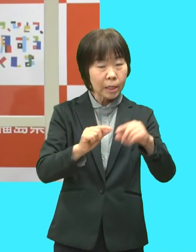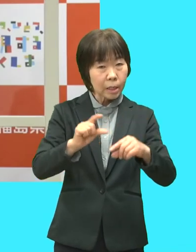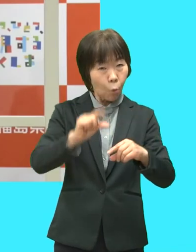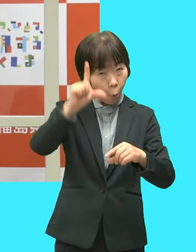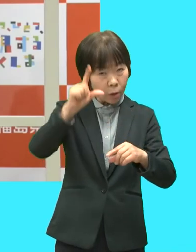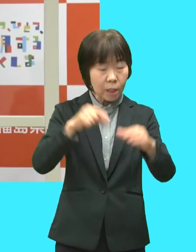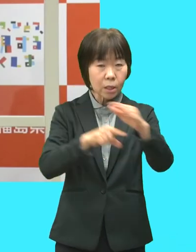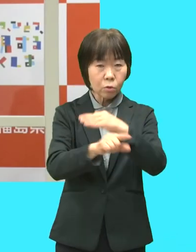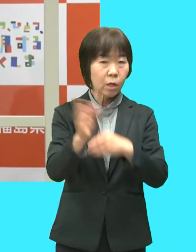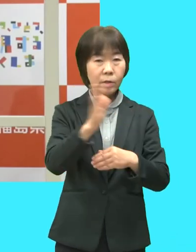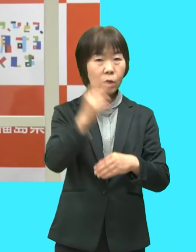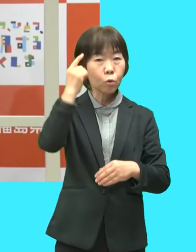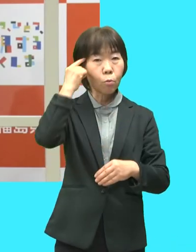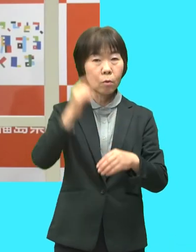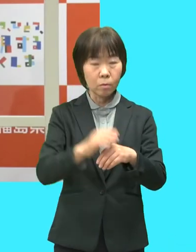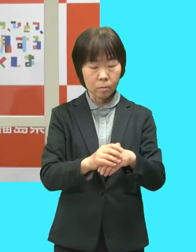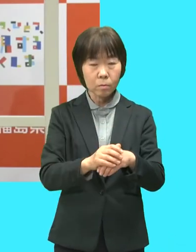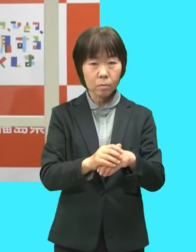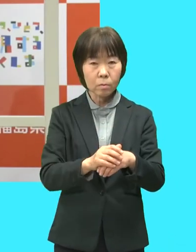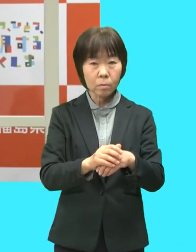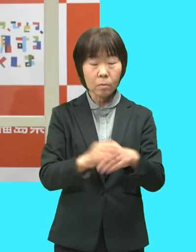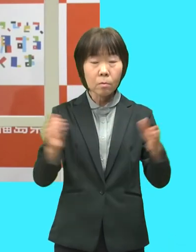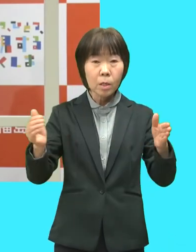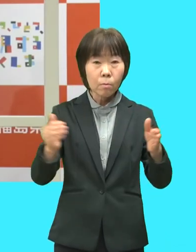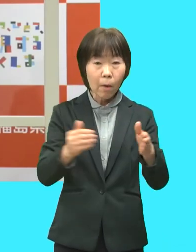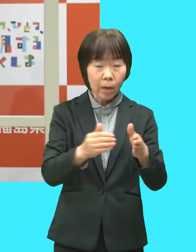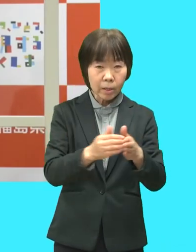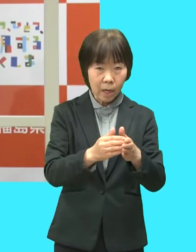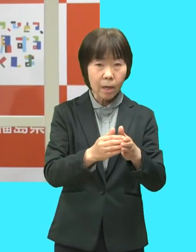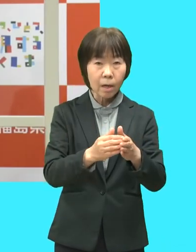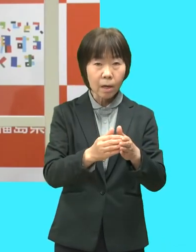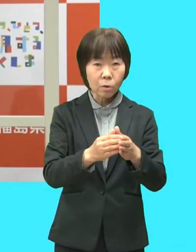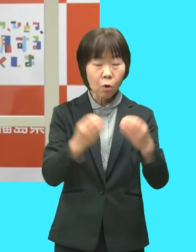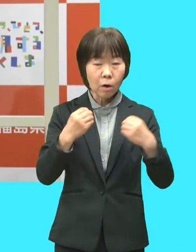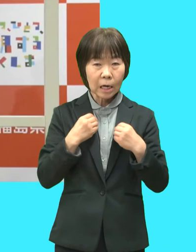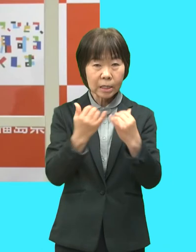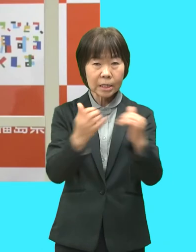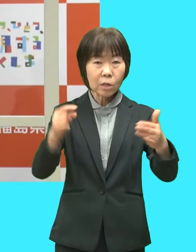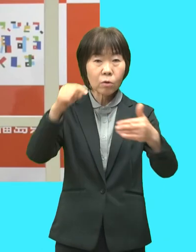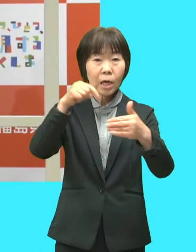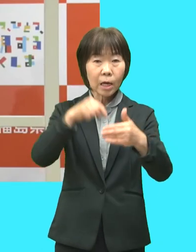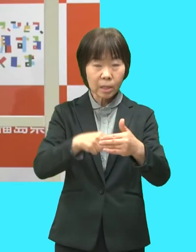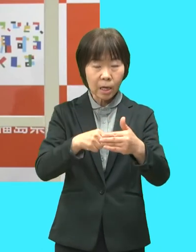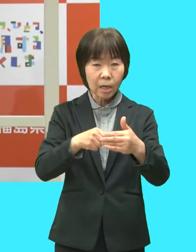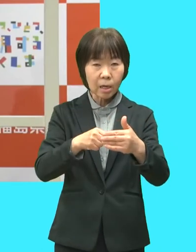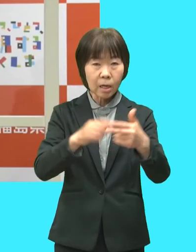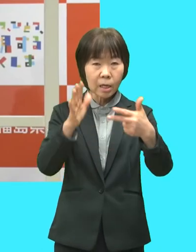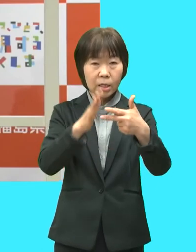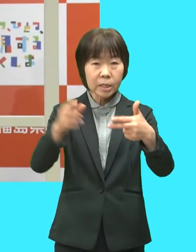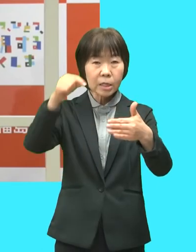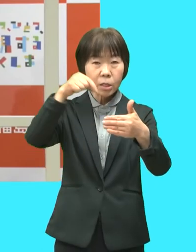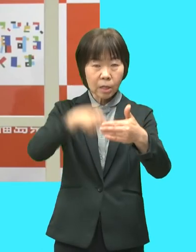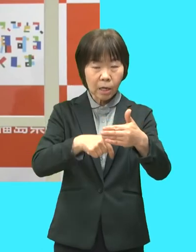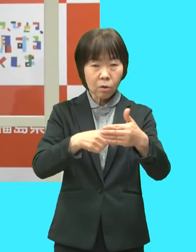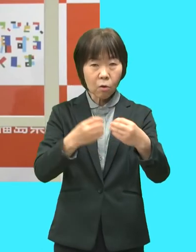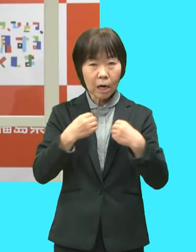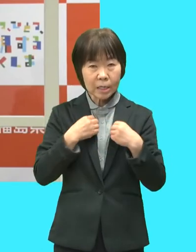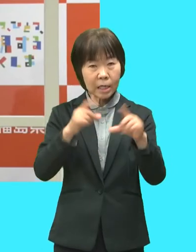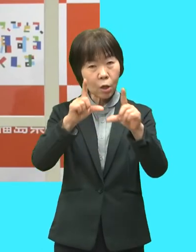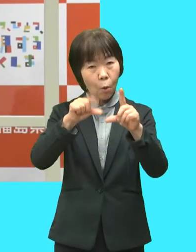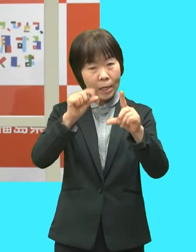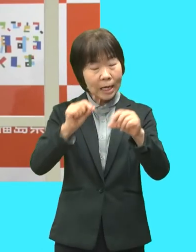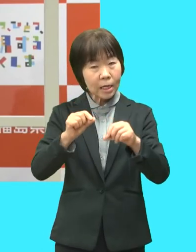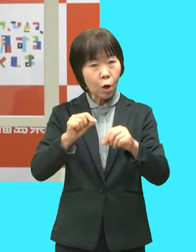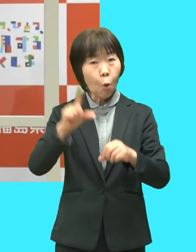。この点ですね、これまで、確認された感染者の中で施設内での感染の割合が高いとかですね、そうい